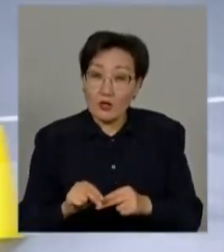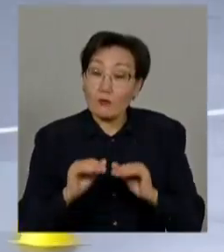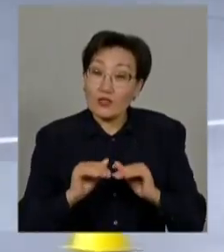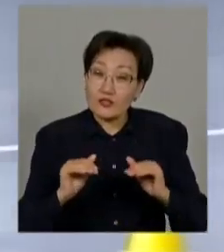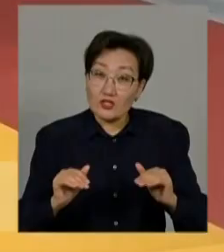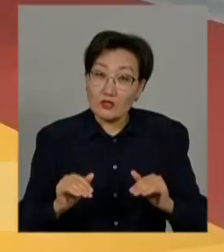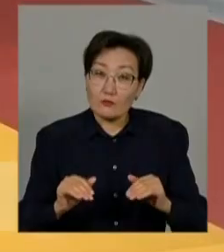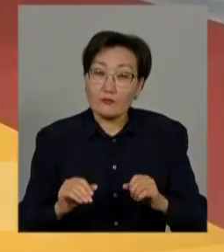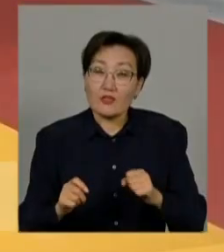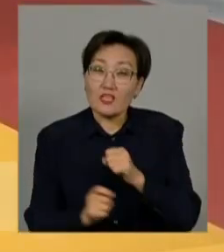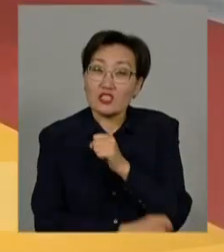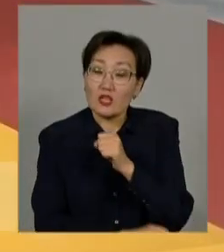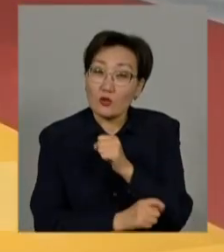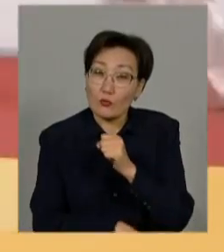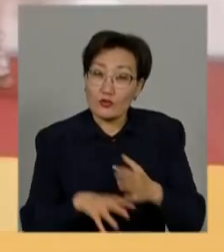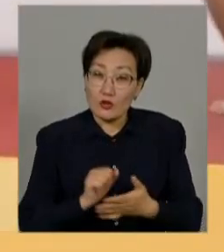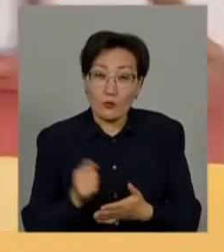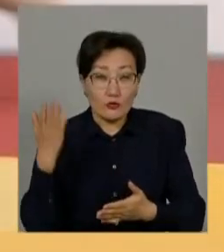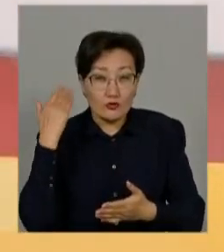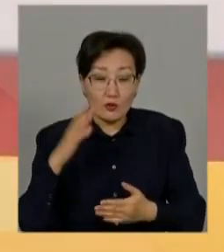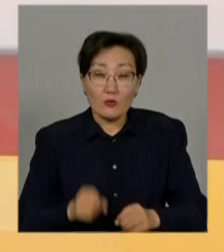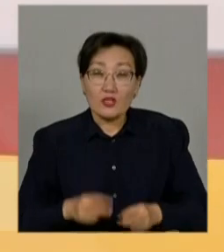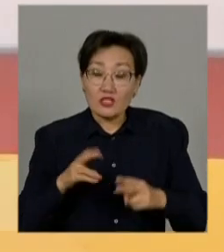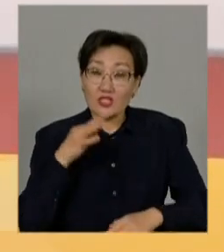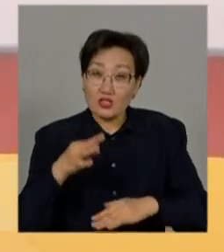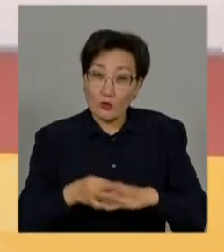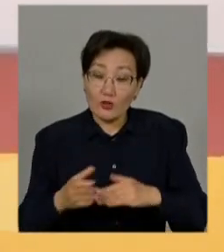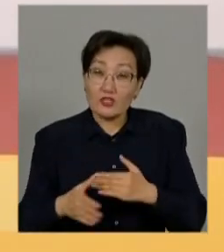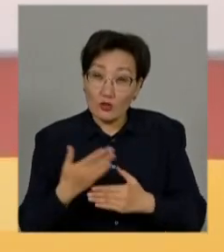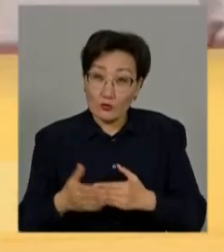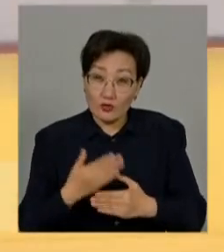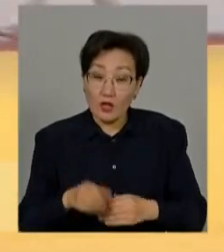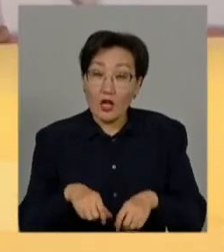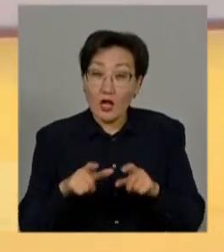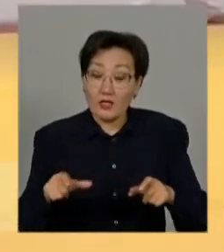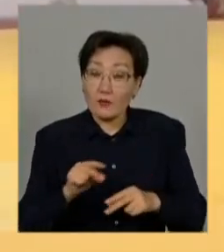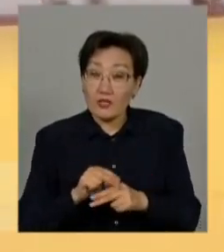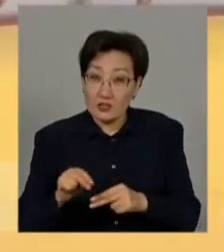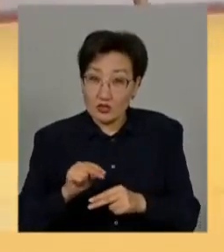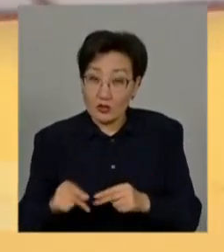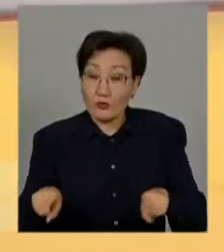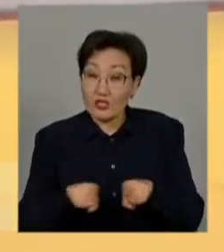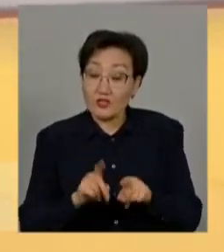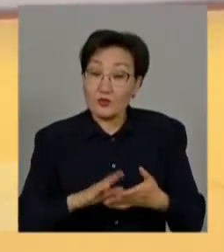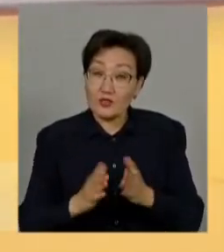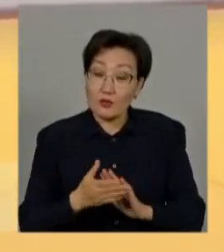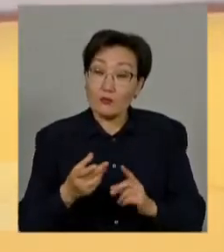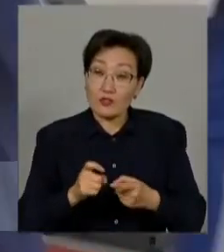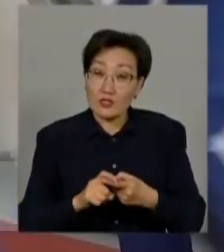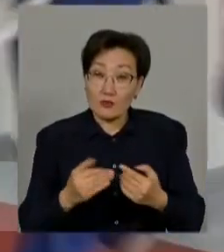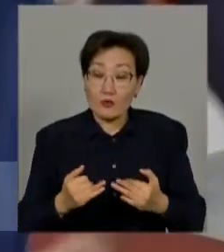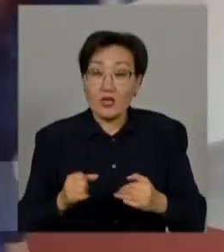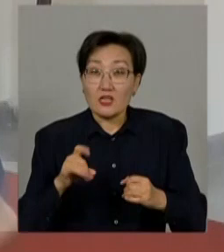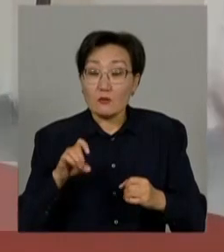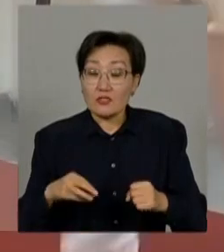балаларға жезікшелікпен айналысқан, бұрын соңды қылмыстық жауапкершілікке тартылған адамдар сабақ берген. Осындай жағдайларға байланысты енді